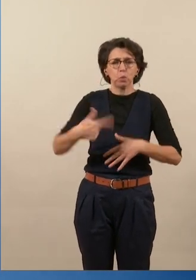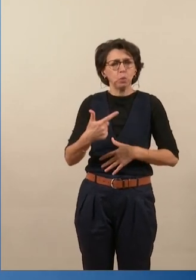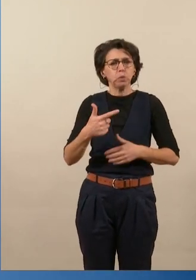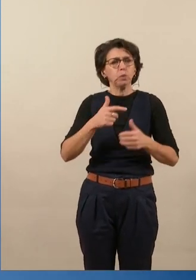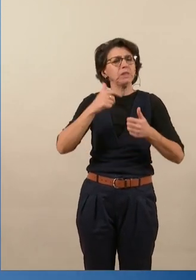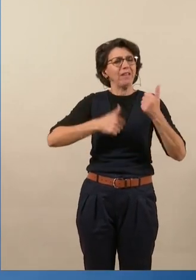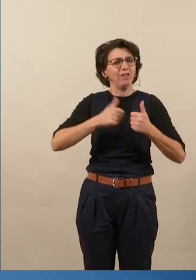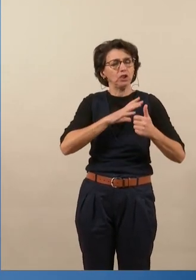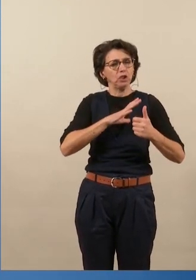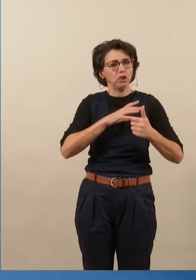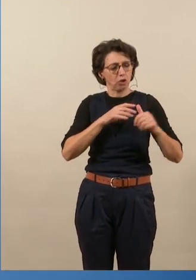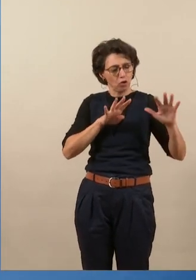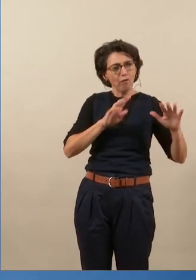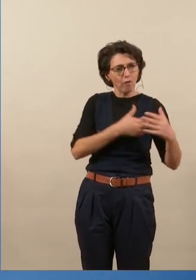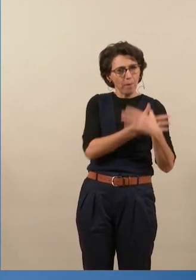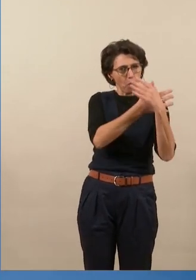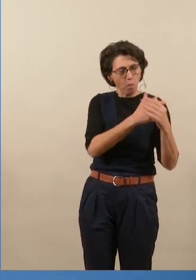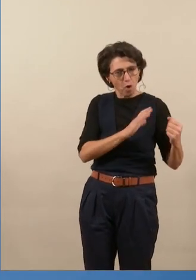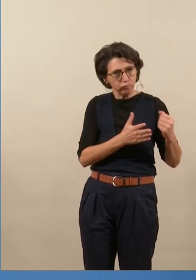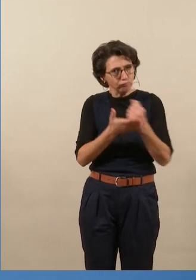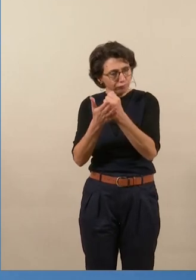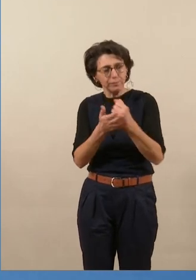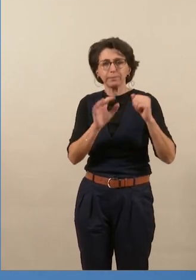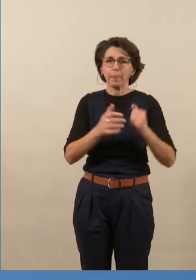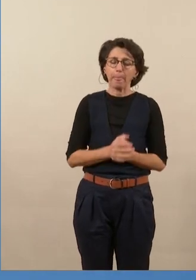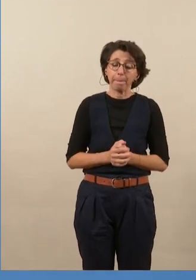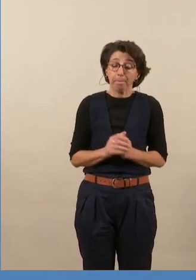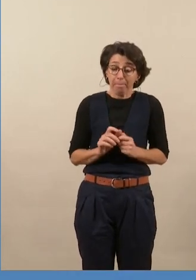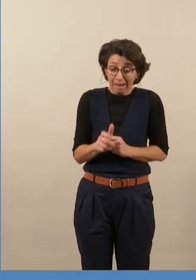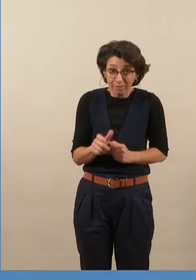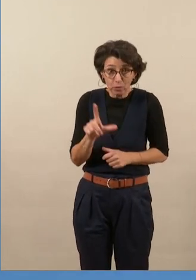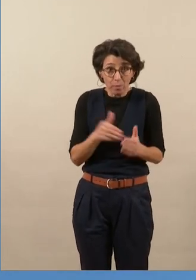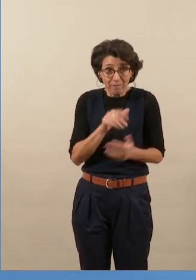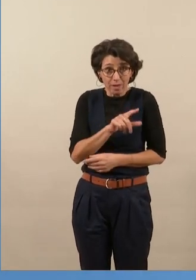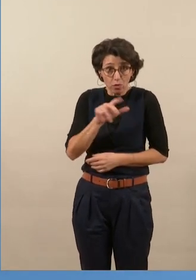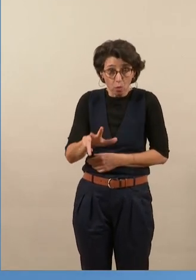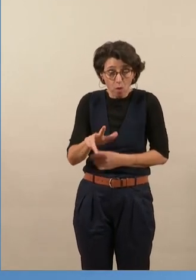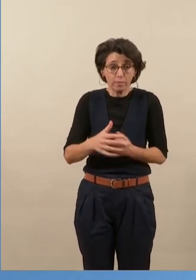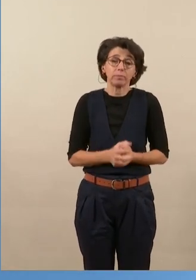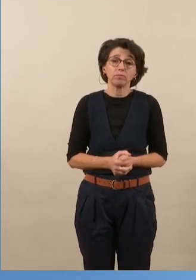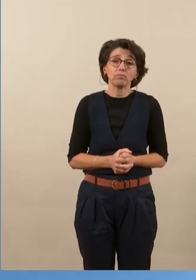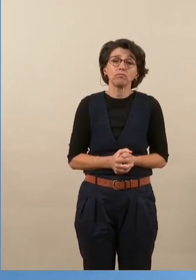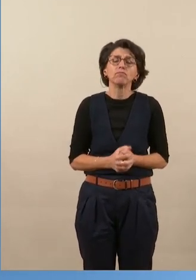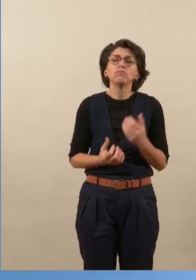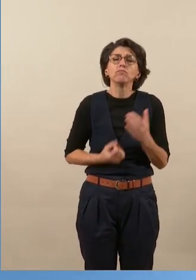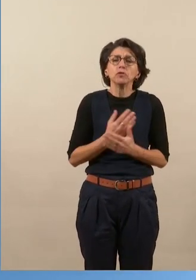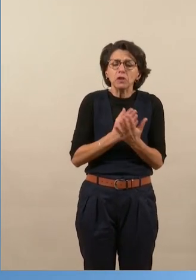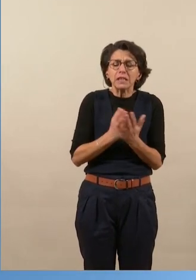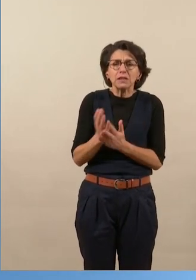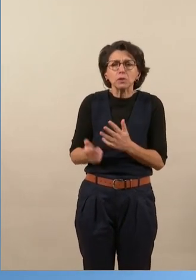métropole on essaie derouver encore un petit peu et donc en 2023 on découvre TR nouveaux AES